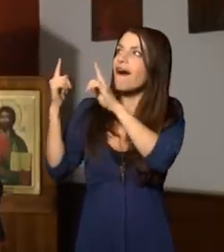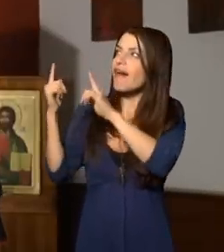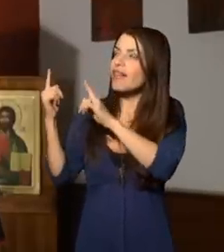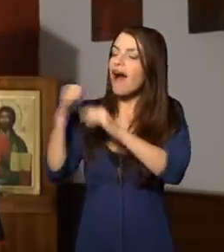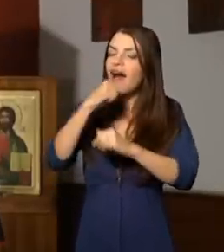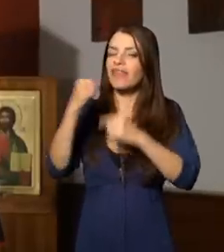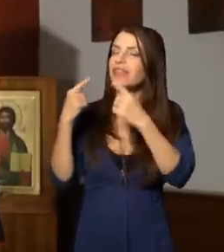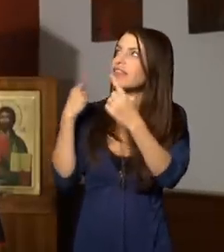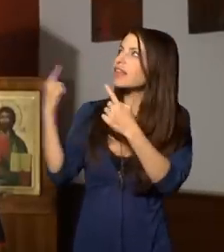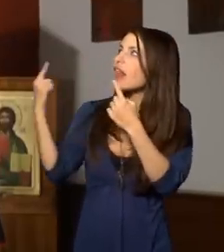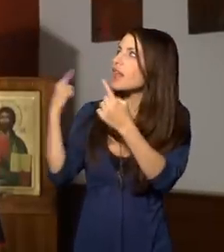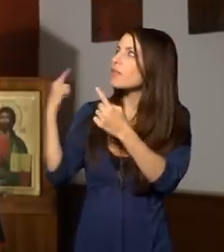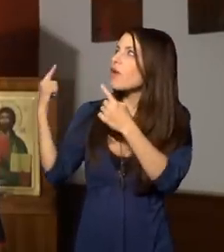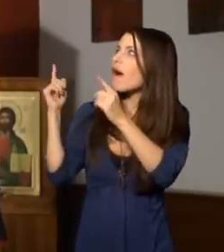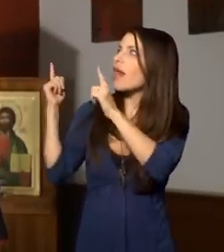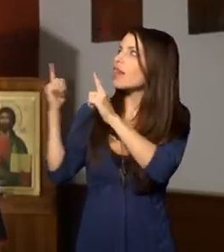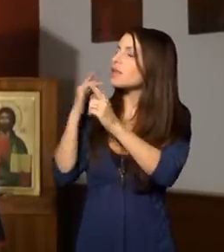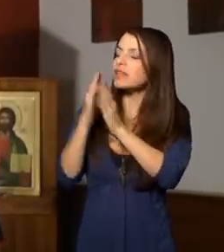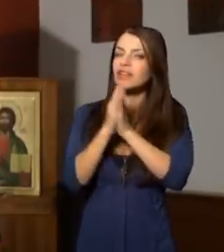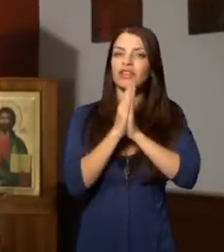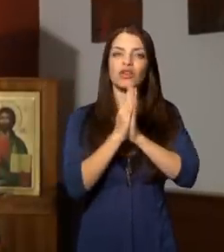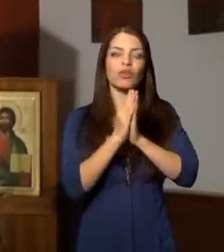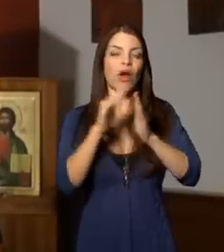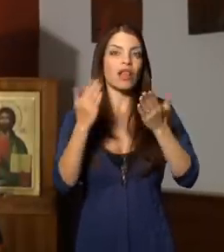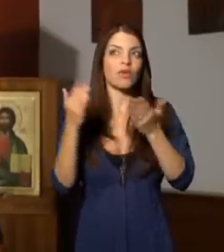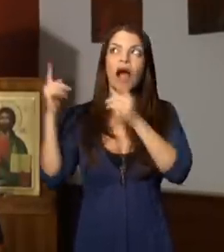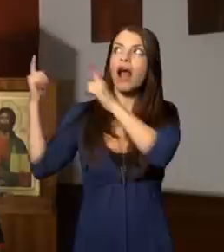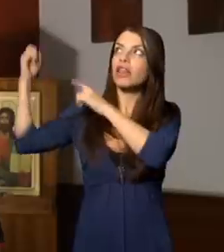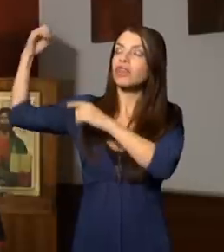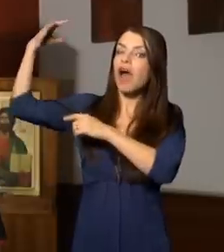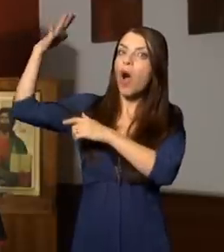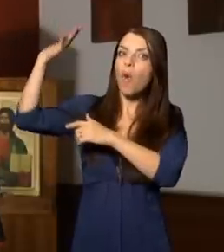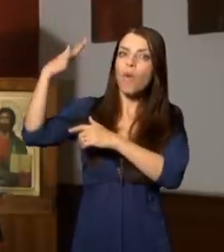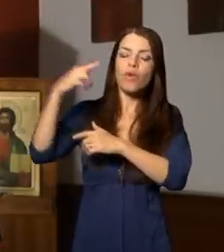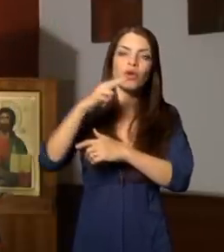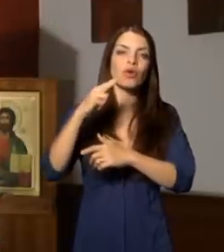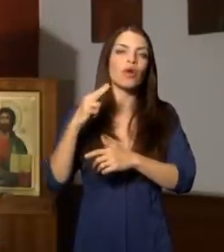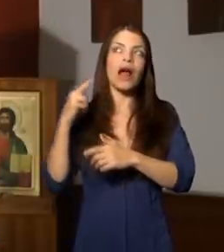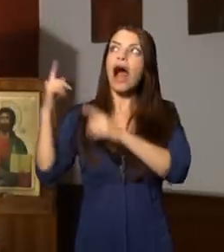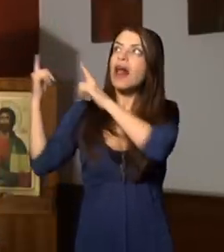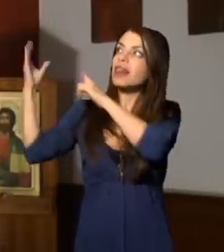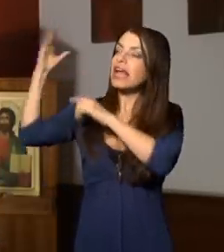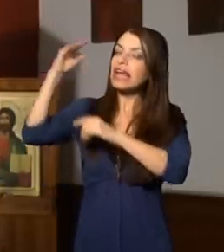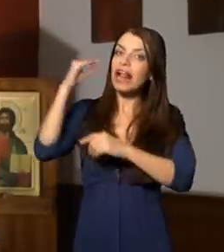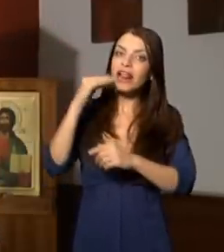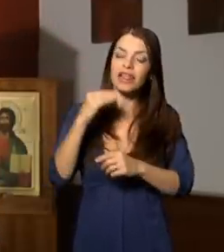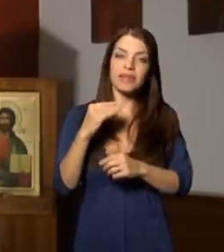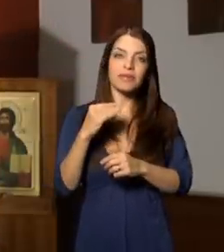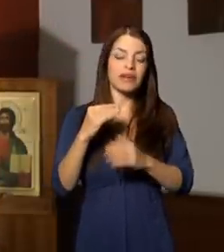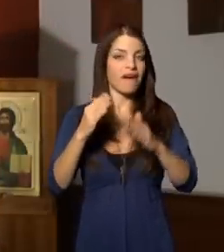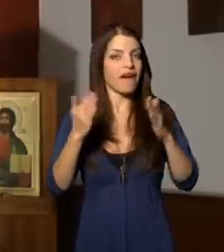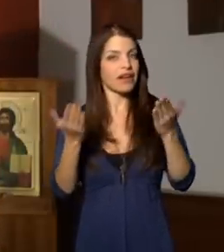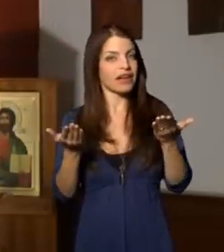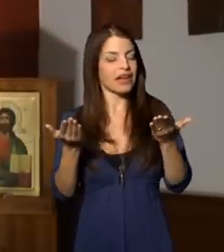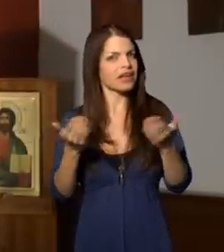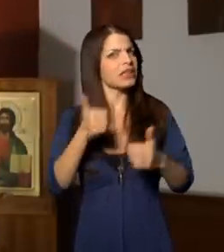F'dan id-dialogu tagħna mal-Mulej aħna nirċievu d-dawl tiegħu u nisimgħu il-vuċi tiegħu.